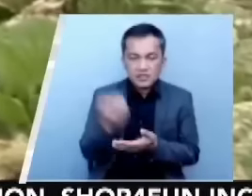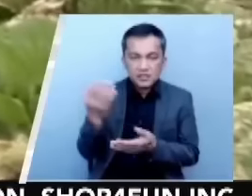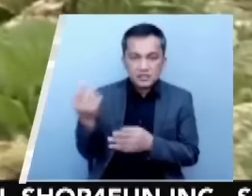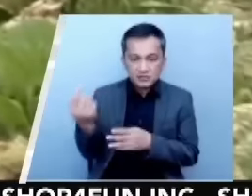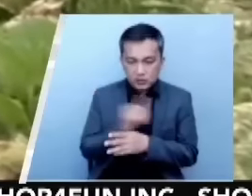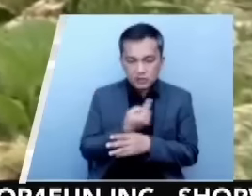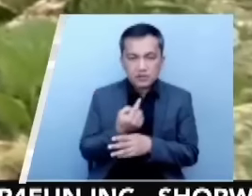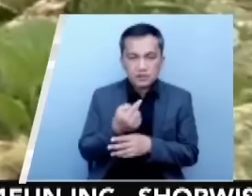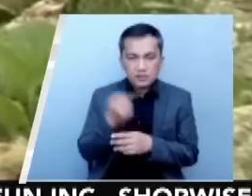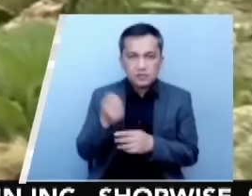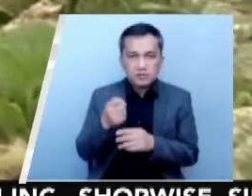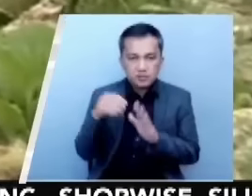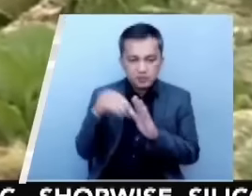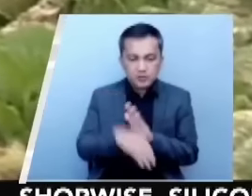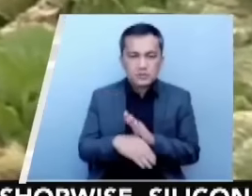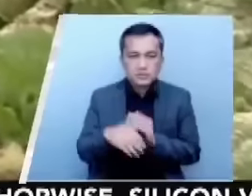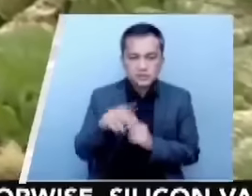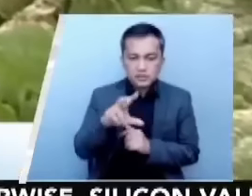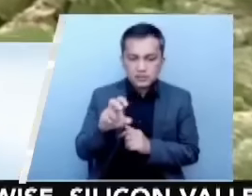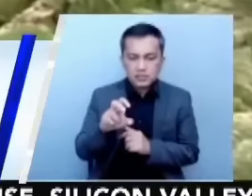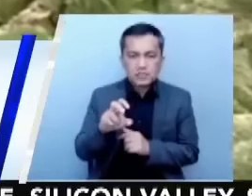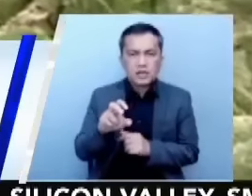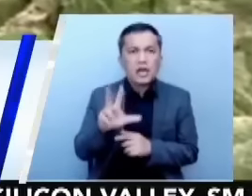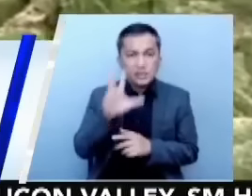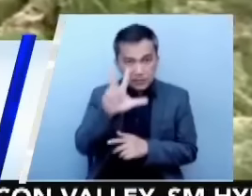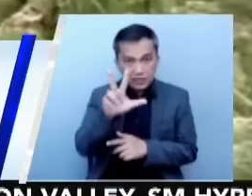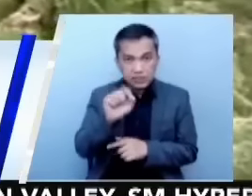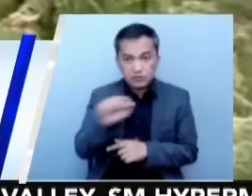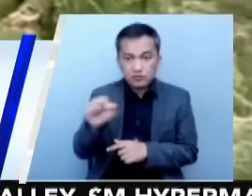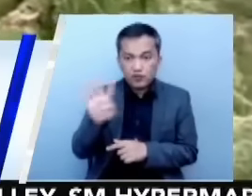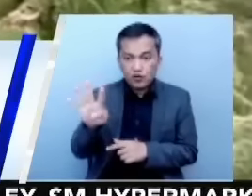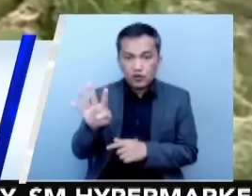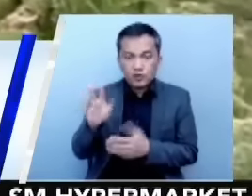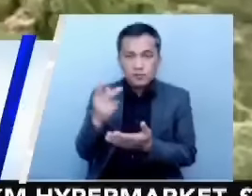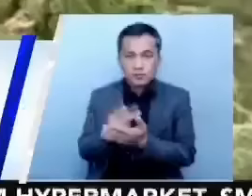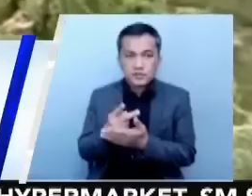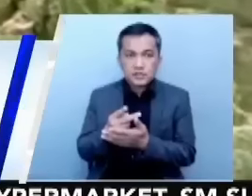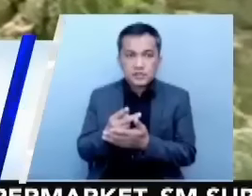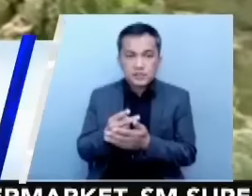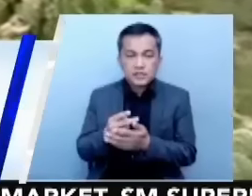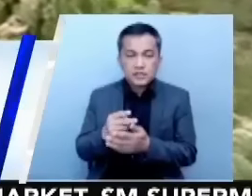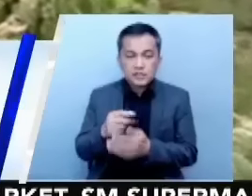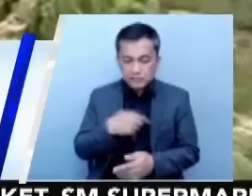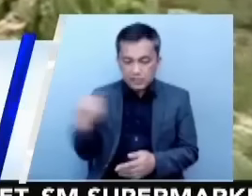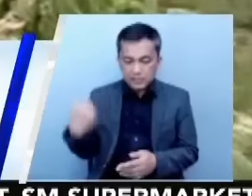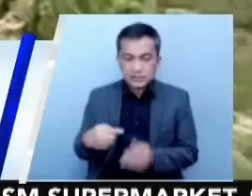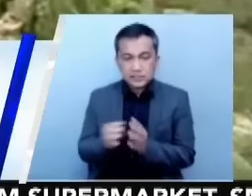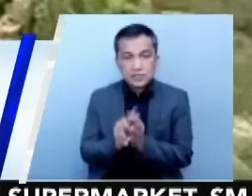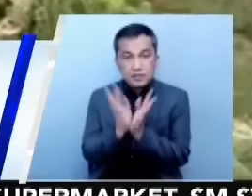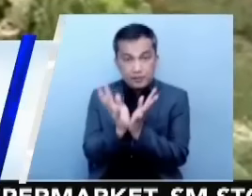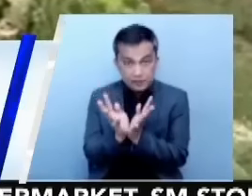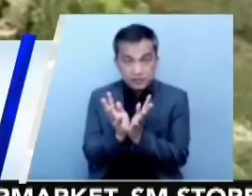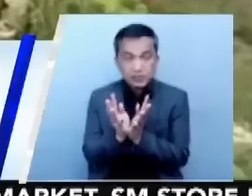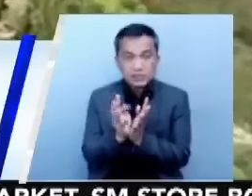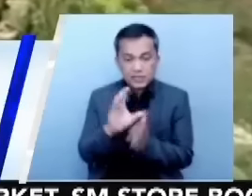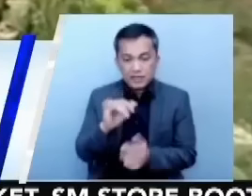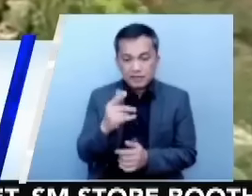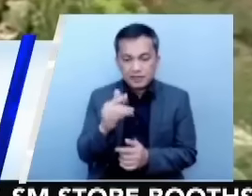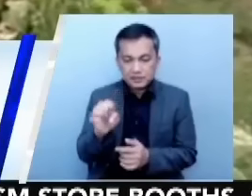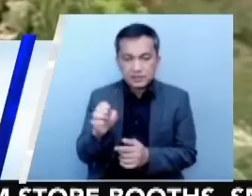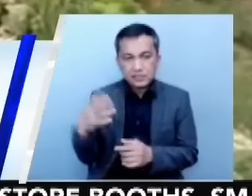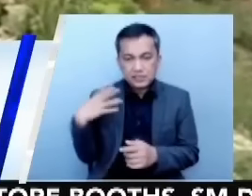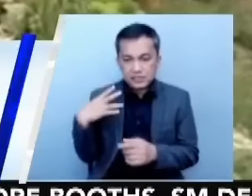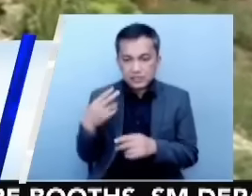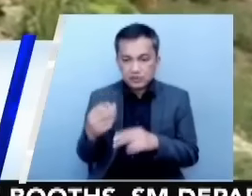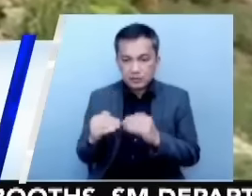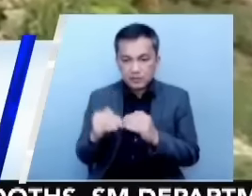bumagsak sa 3 hanggang 4 pesos ang presyo ng Chinese cabbage. Hinihintay raw kasi nilang mataas ang presyo ng Chinese cabbage para